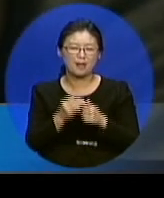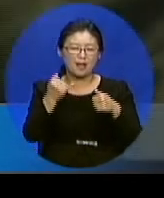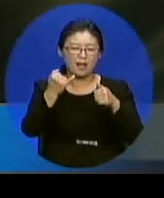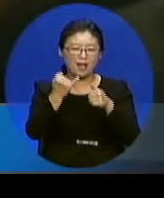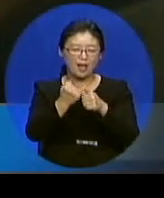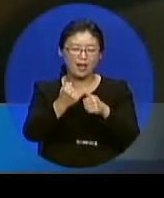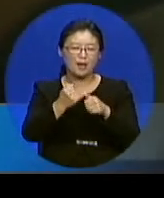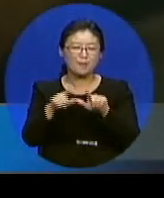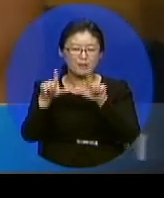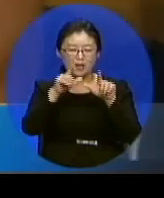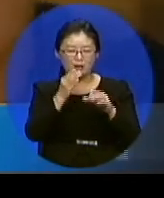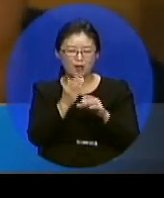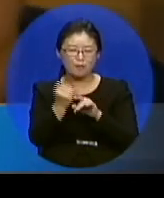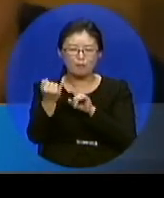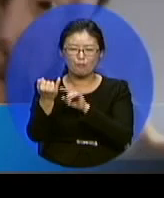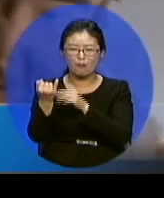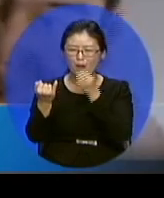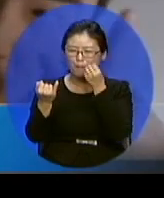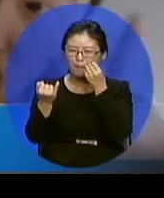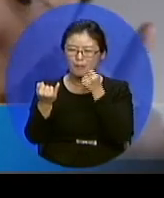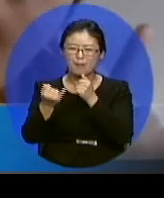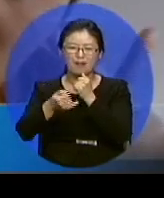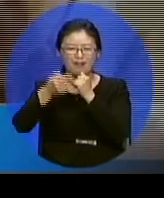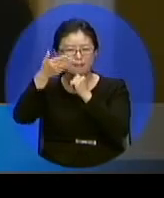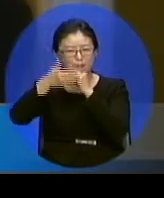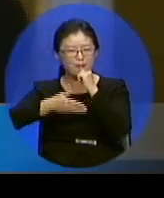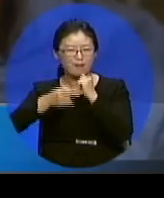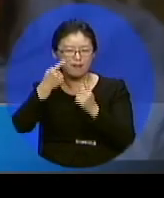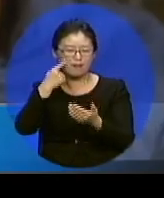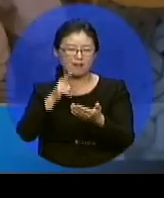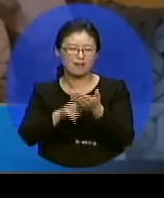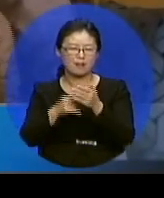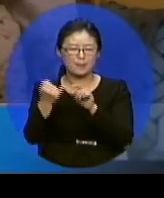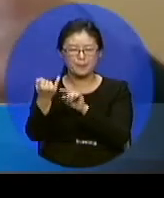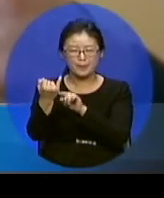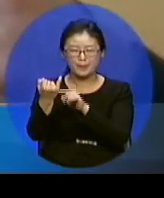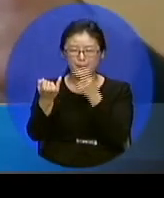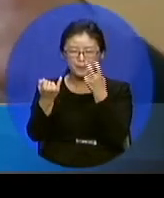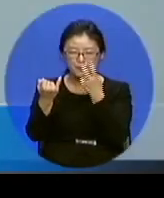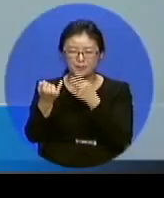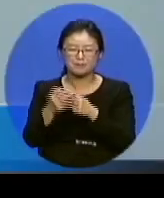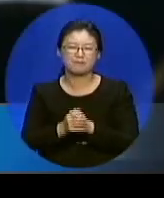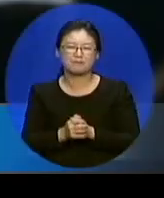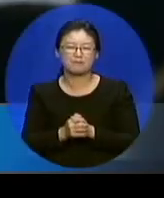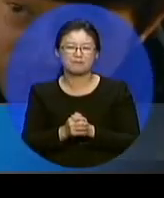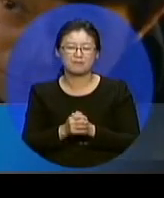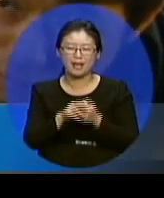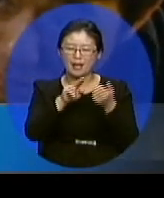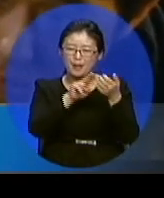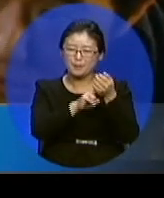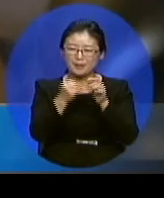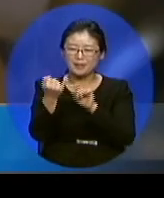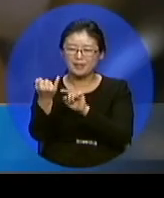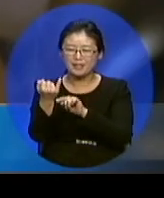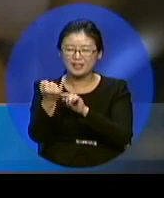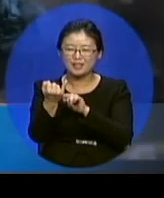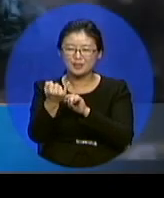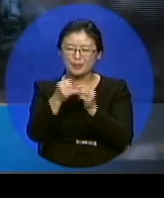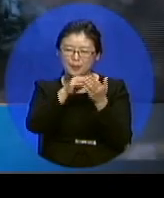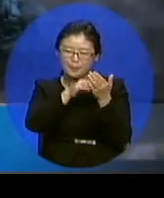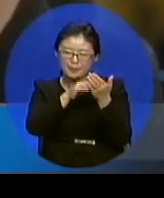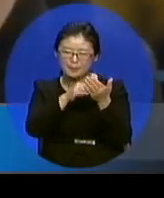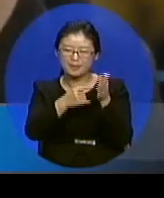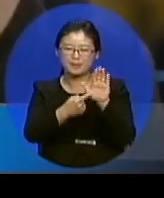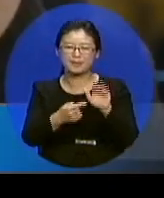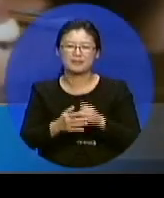중 희주의 심상치 않은 사진을 발견한 영수는 그녀의 뒷조사를 시작하고 감춰져 있던 희주의 흑역사가